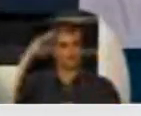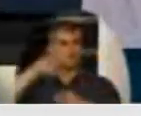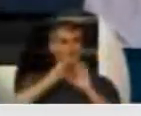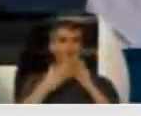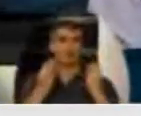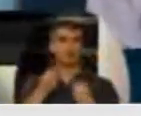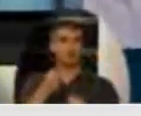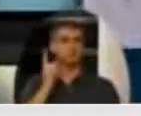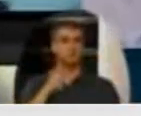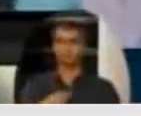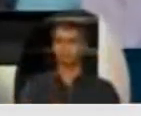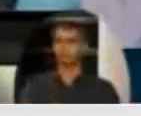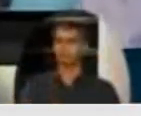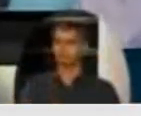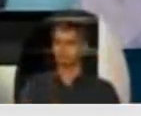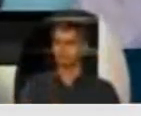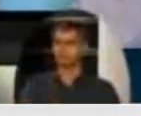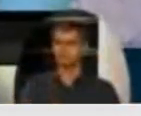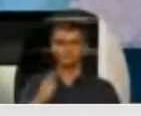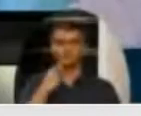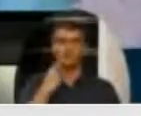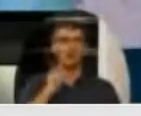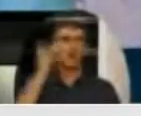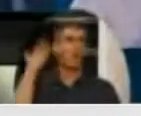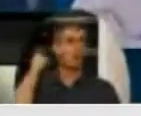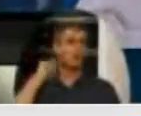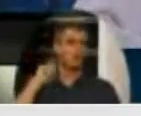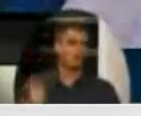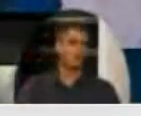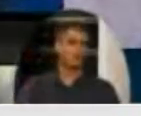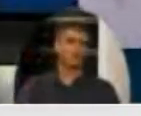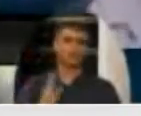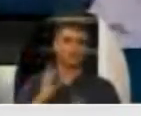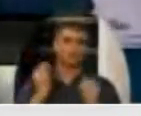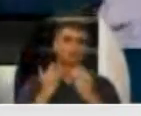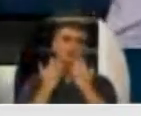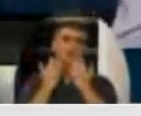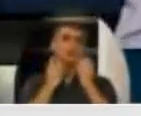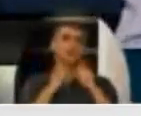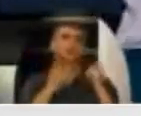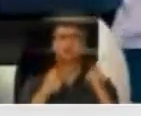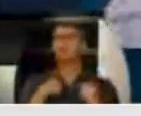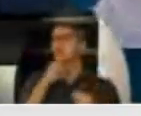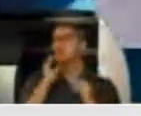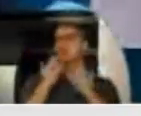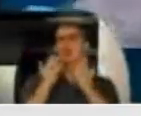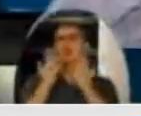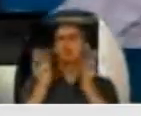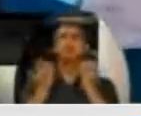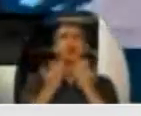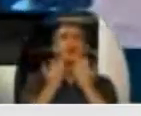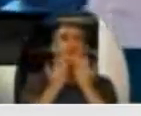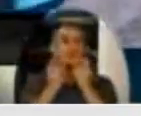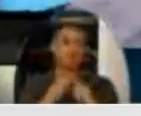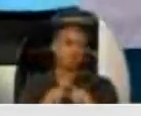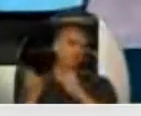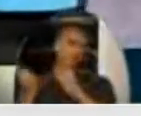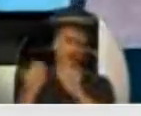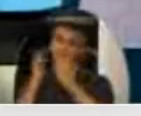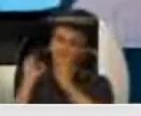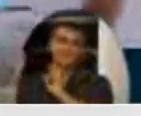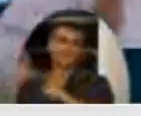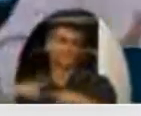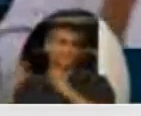הדברים. יש פה שני נרטיבים שונים לחלוטין, לחלוטין, אני מדבר על נרטיבים, והנרטיבים שונים